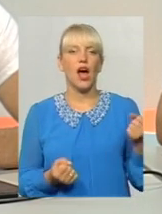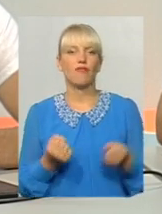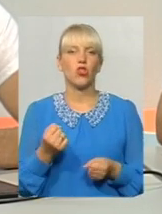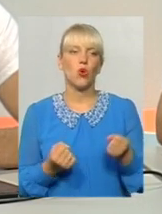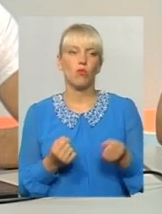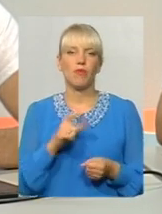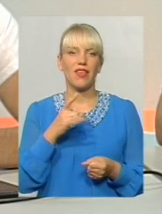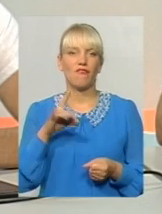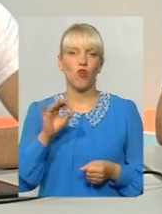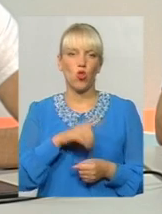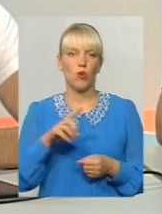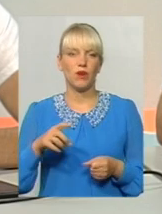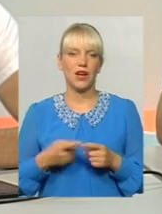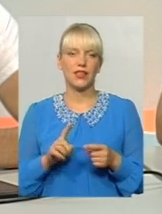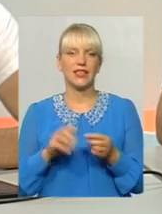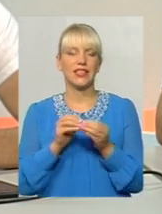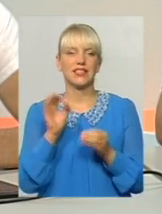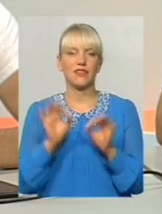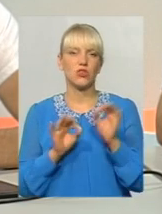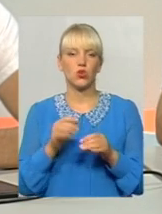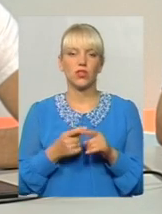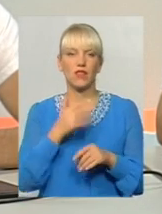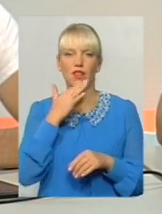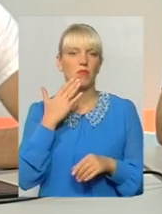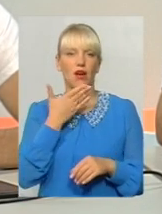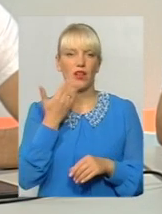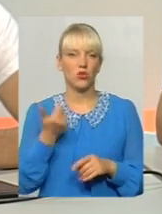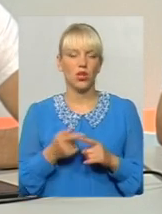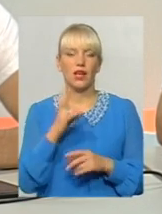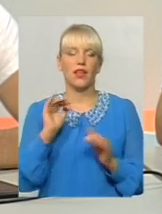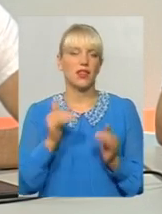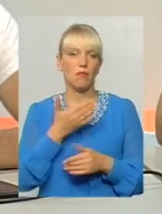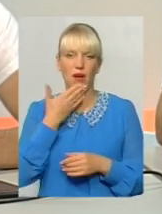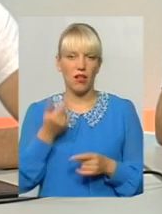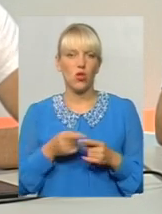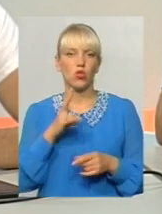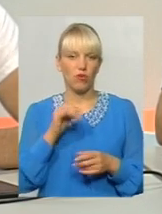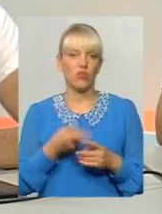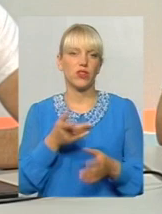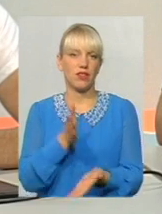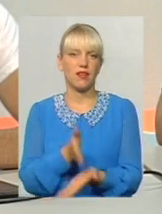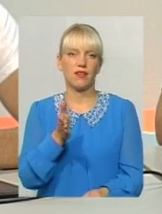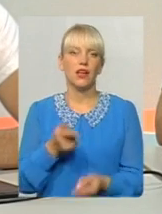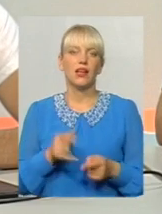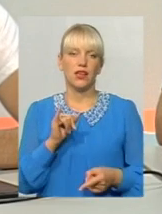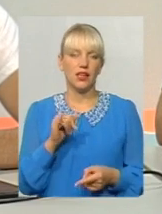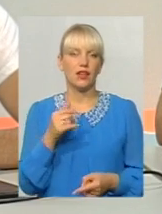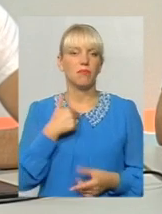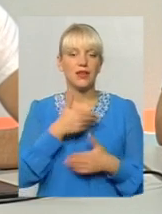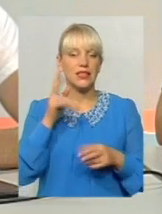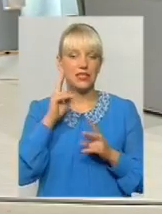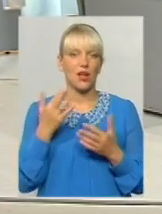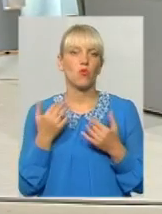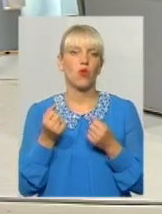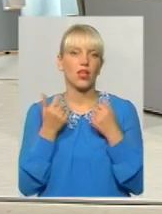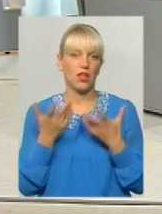з єврономерами. 10% – небагато, немало, але тим не менш вони є. Щодо потерпілих, аналогічно, майже... Але ж ми не знаємо